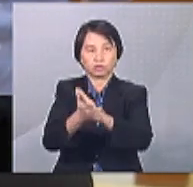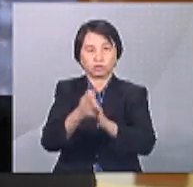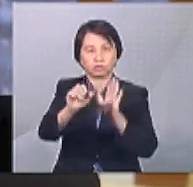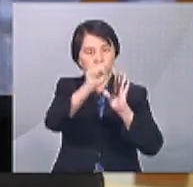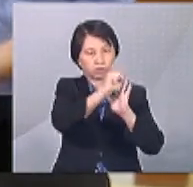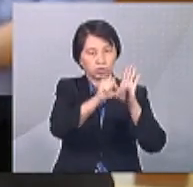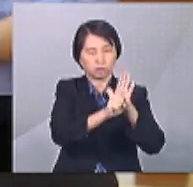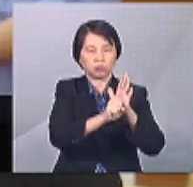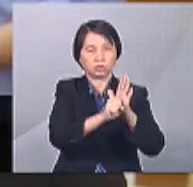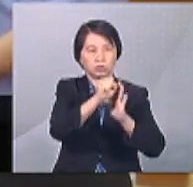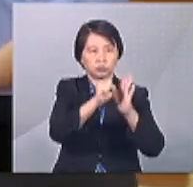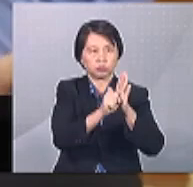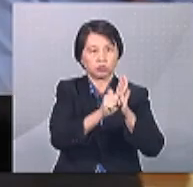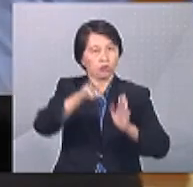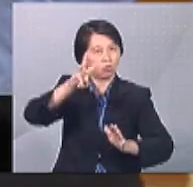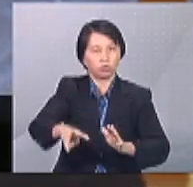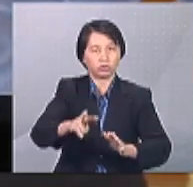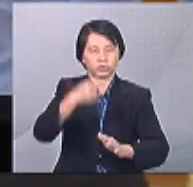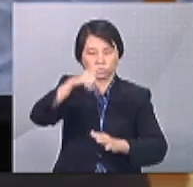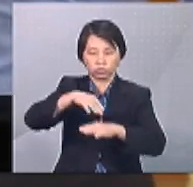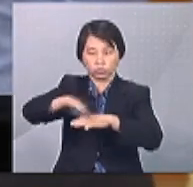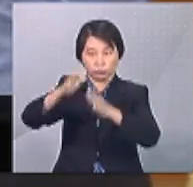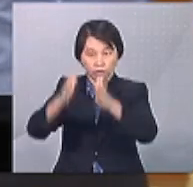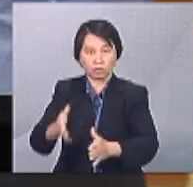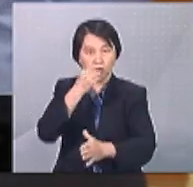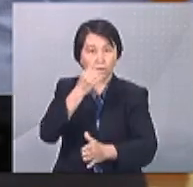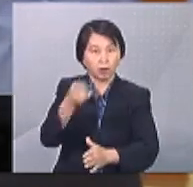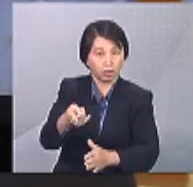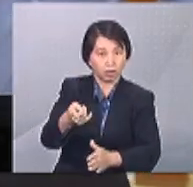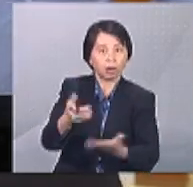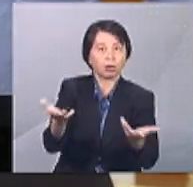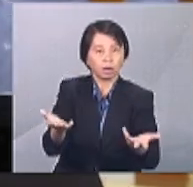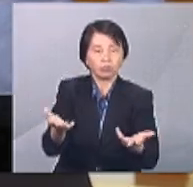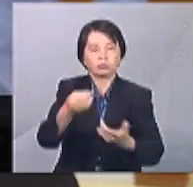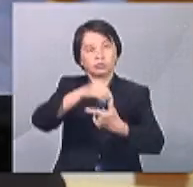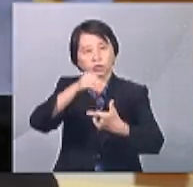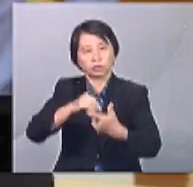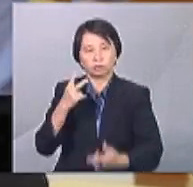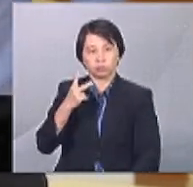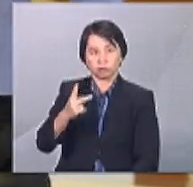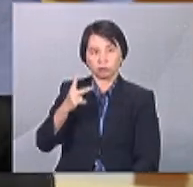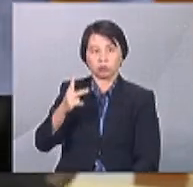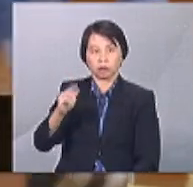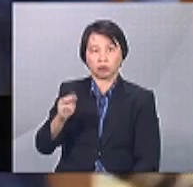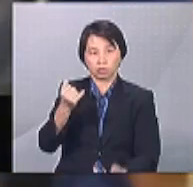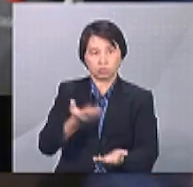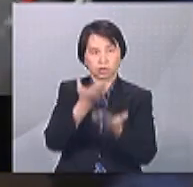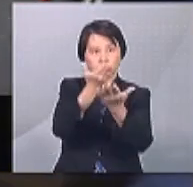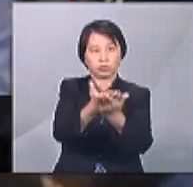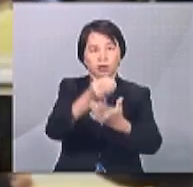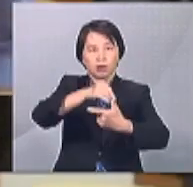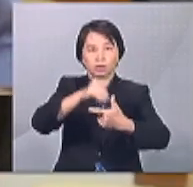syarat yang wajib kepada penghantar makanan? Yang kedua, adakah KKM akan mencadang atau mungkin sudah